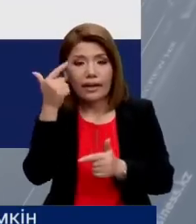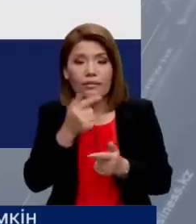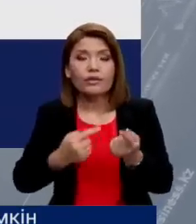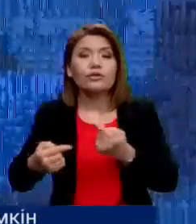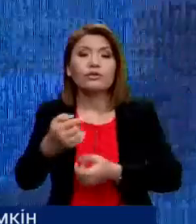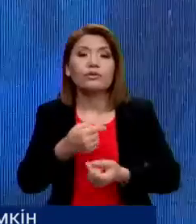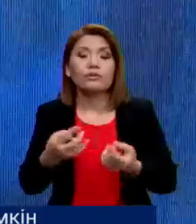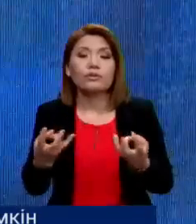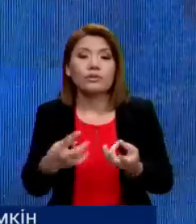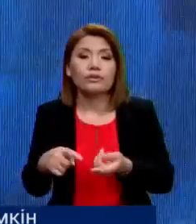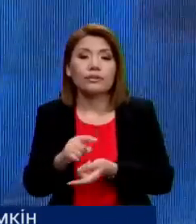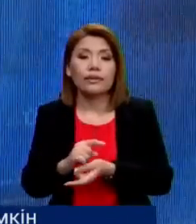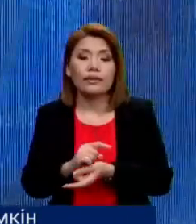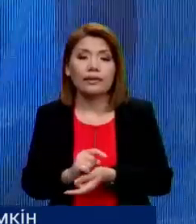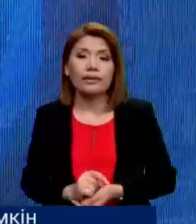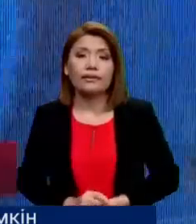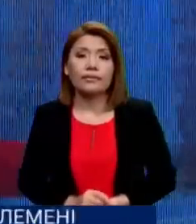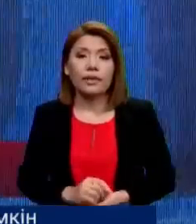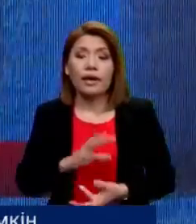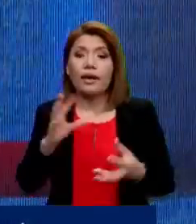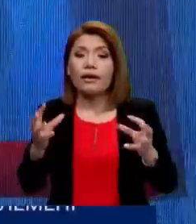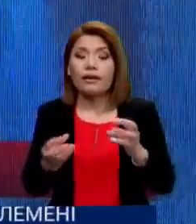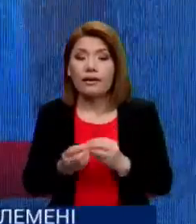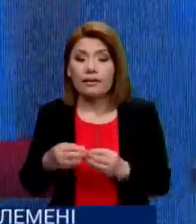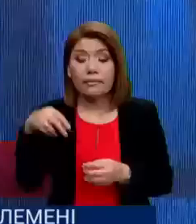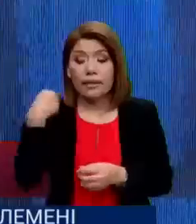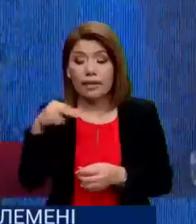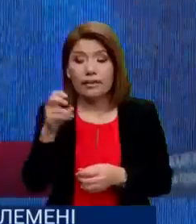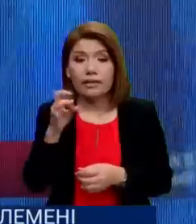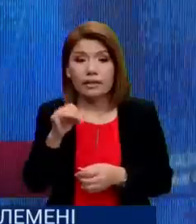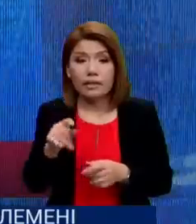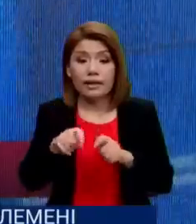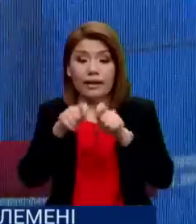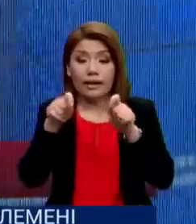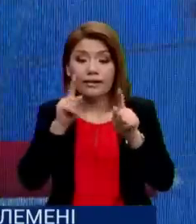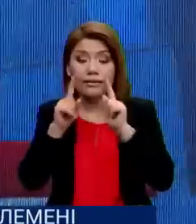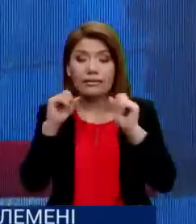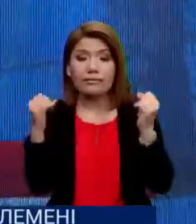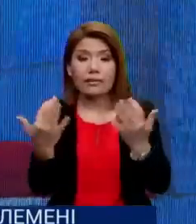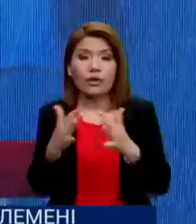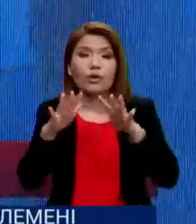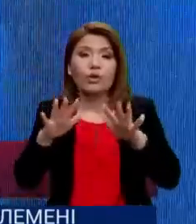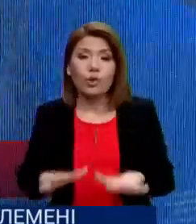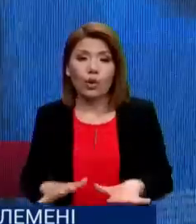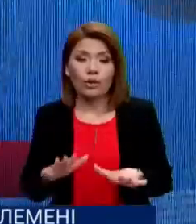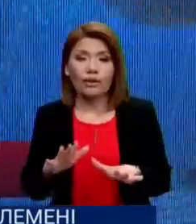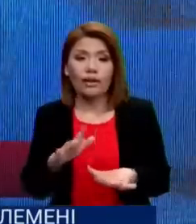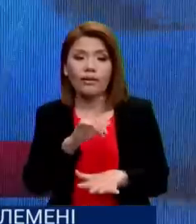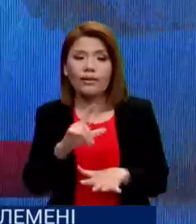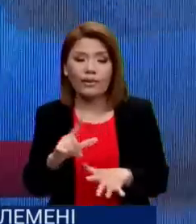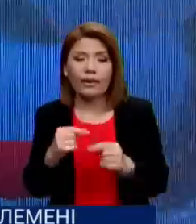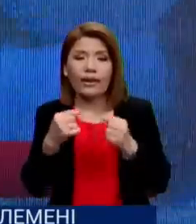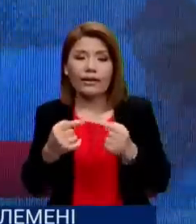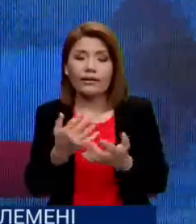жөн. Өз сөзін түйіндей келе президент құрылтай бұл белгілі бір адамдар ғана бас қосатын жер емес деді.